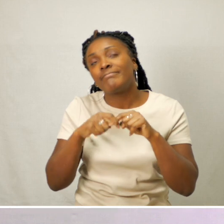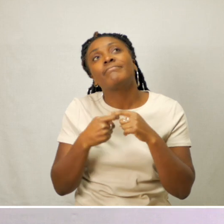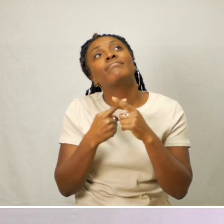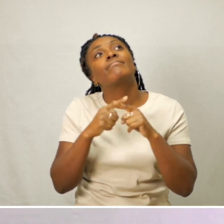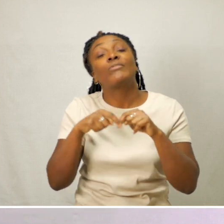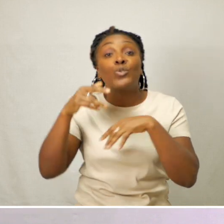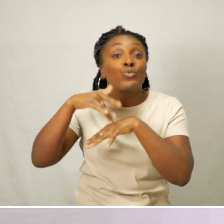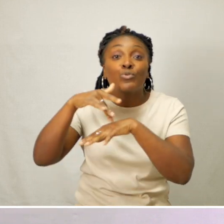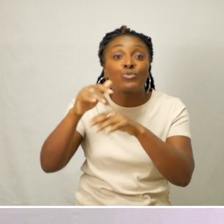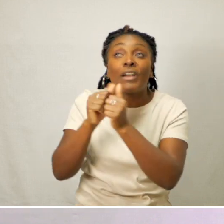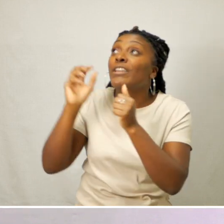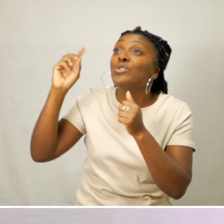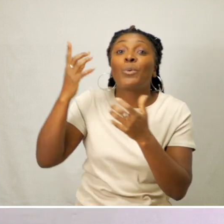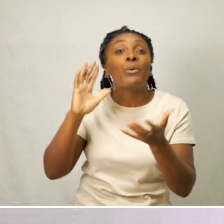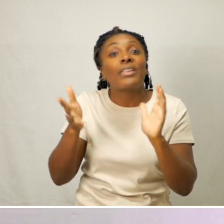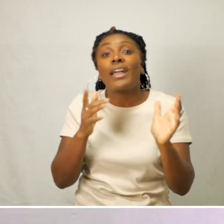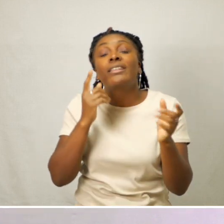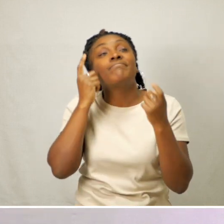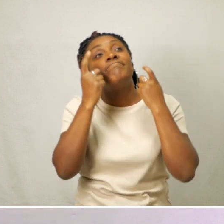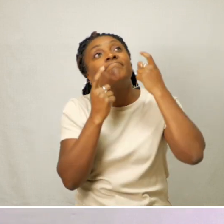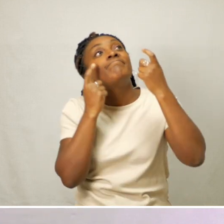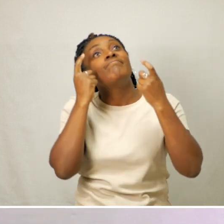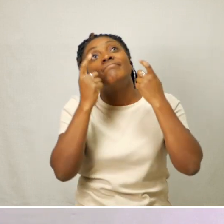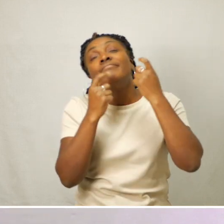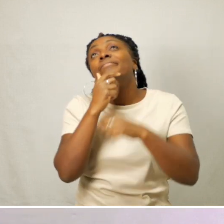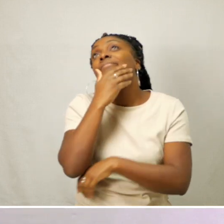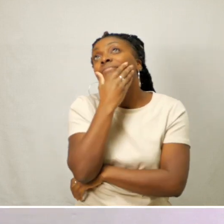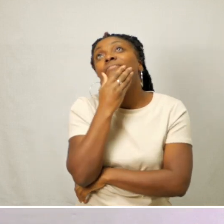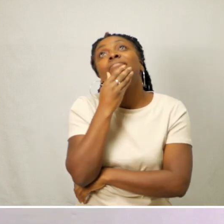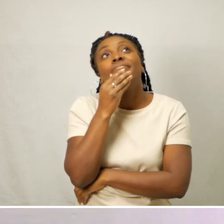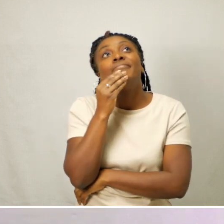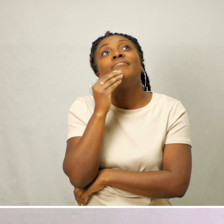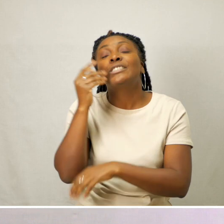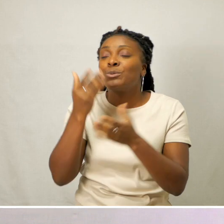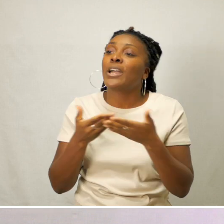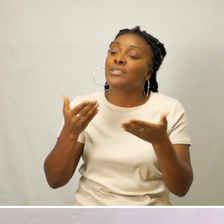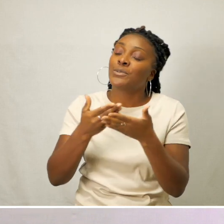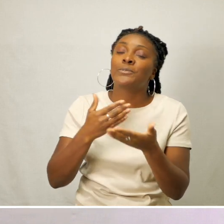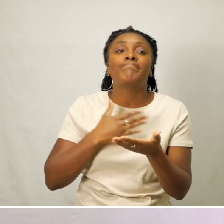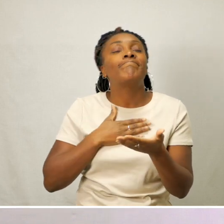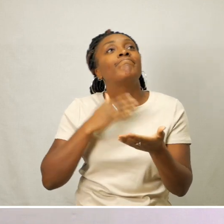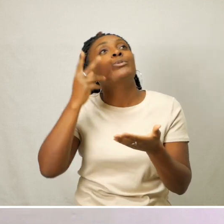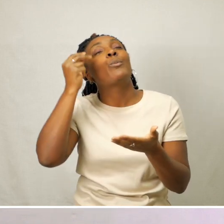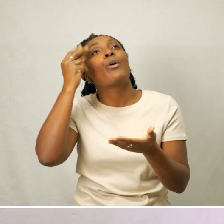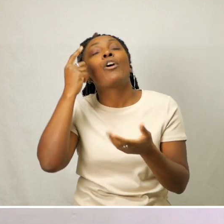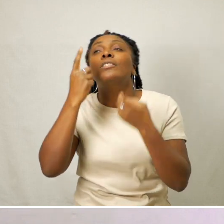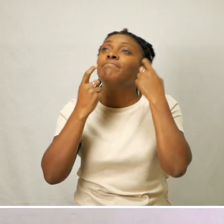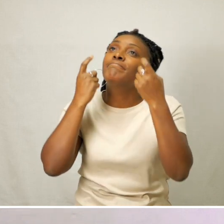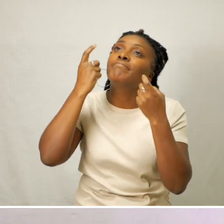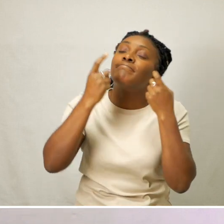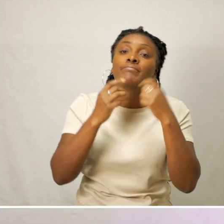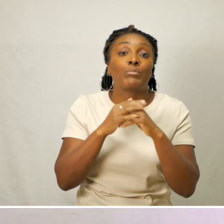avait vécu avec Dieu, pour pouvoir comprendre ce qu'il avait vécu avec Dieu, les paroles,